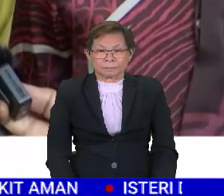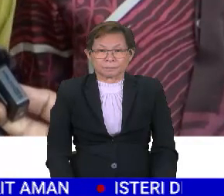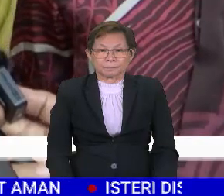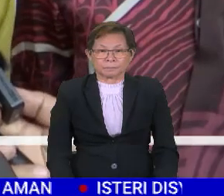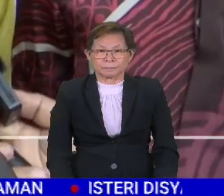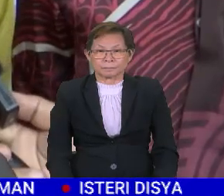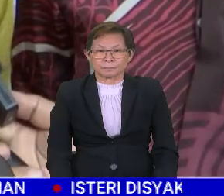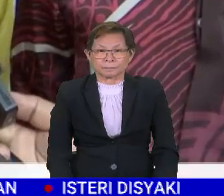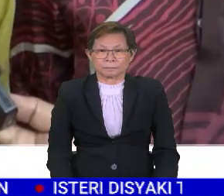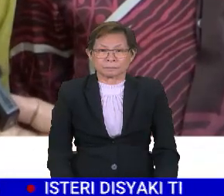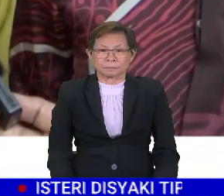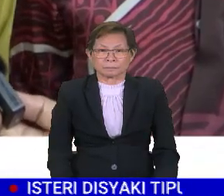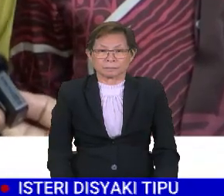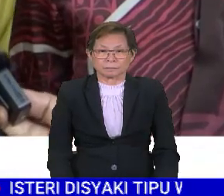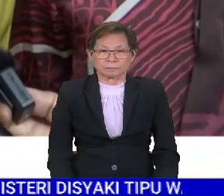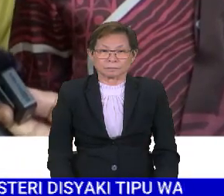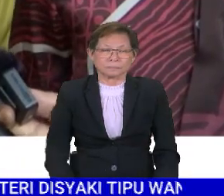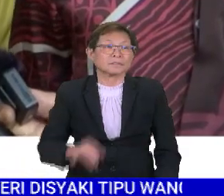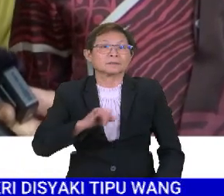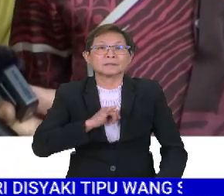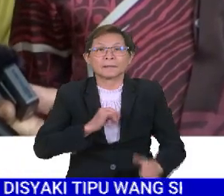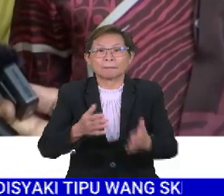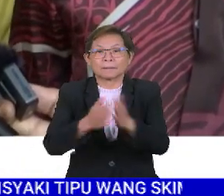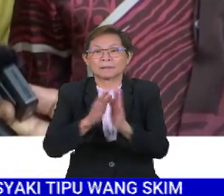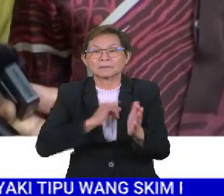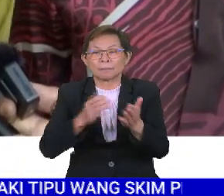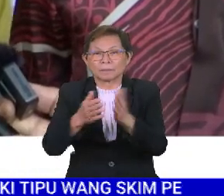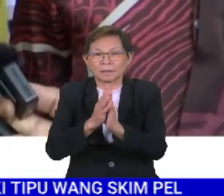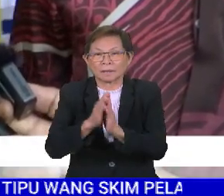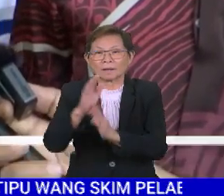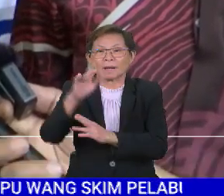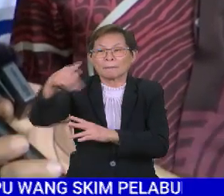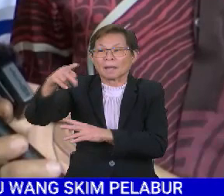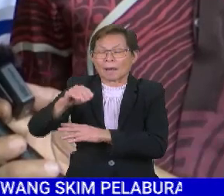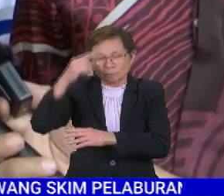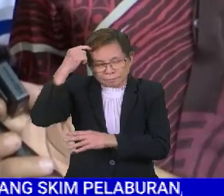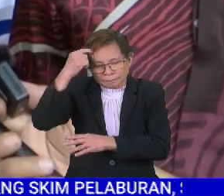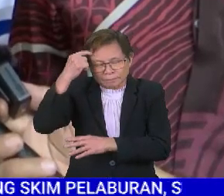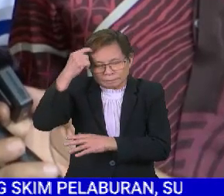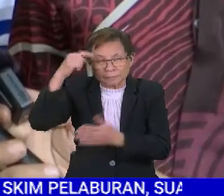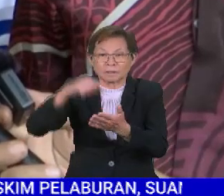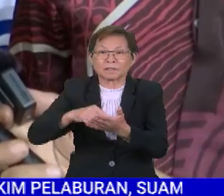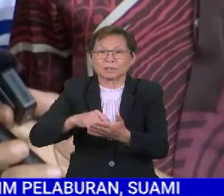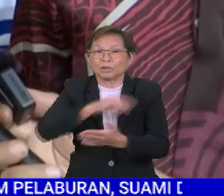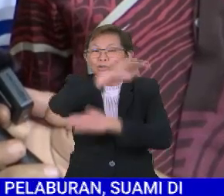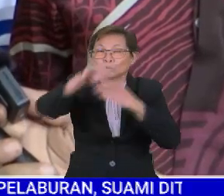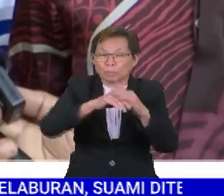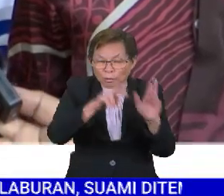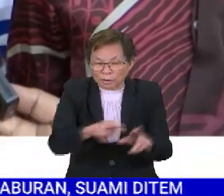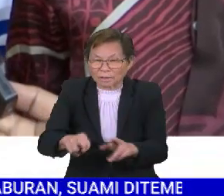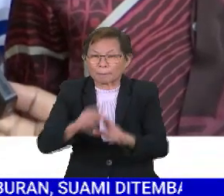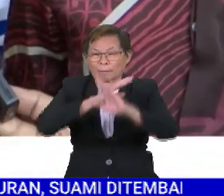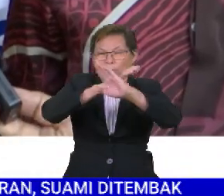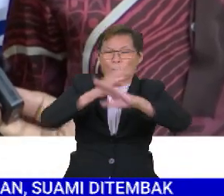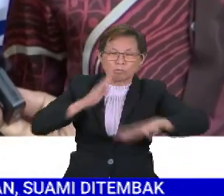Jadi, saya minta juga yang amat mohon Perdana Menteri consider benda ini sebab kesemua rancangan tebatan banjir